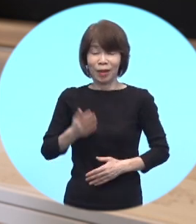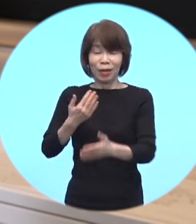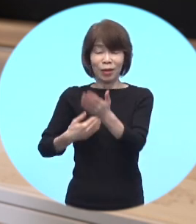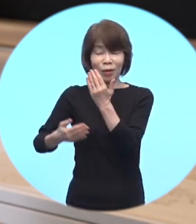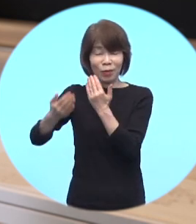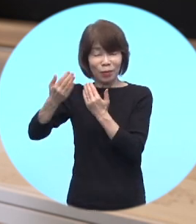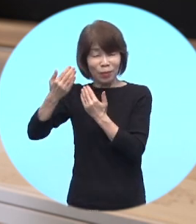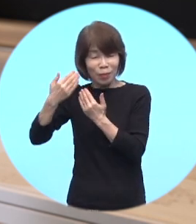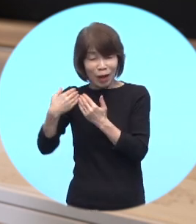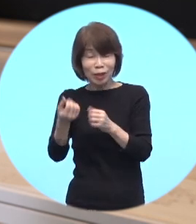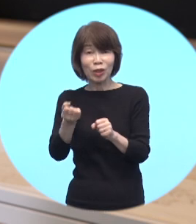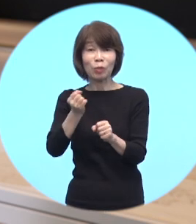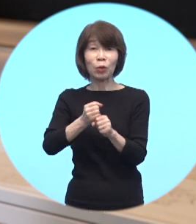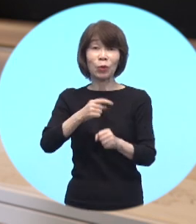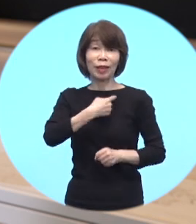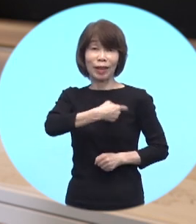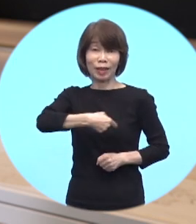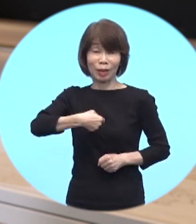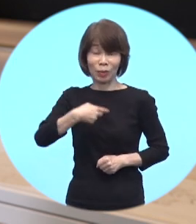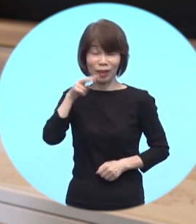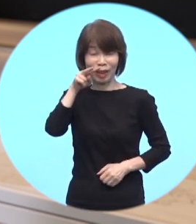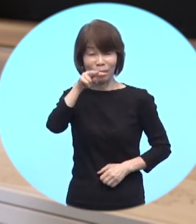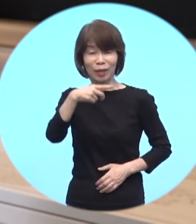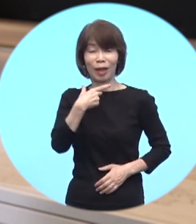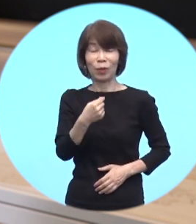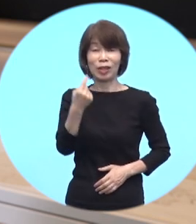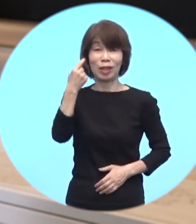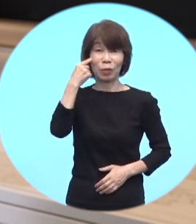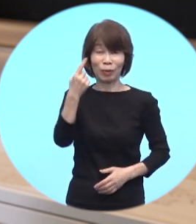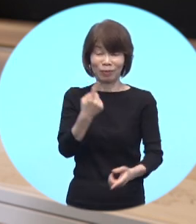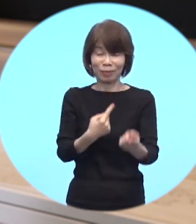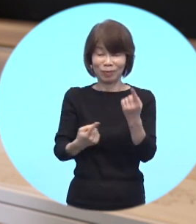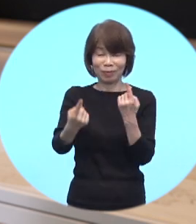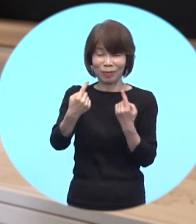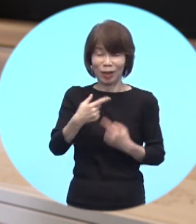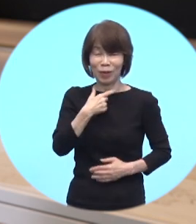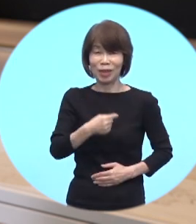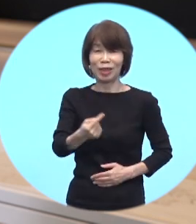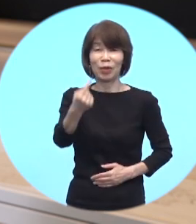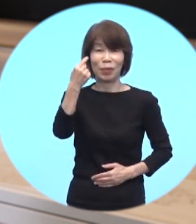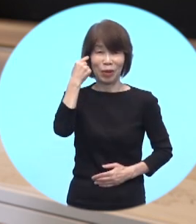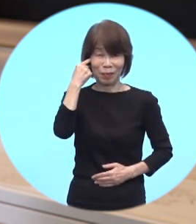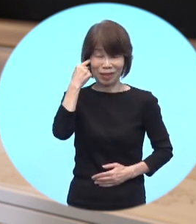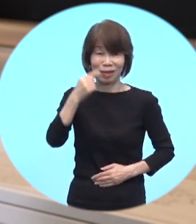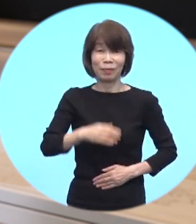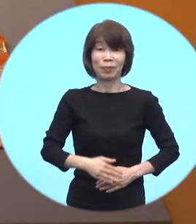した気持ちでご覧いただき、当館へもお立ち寄りいただければと思います。